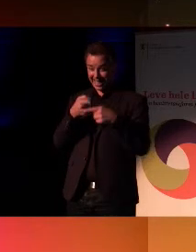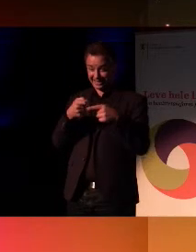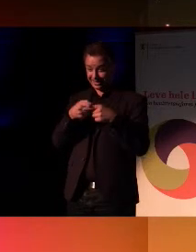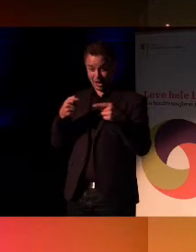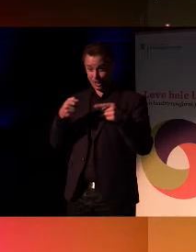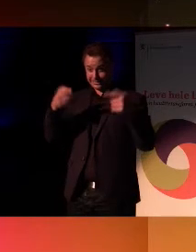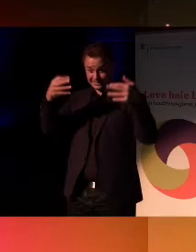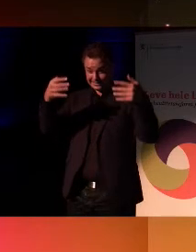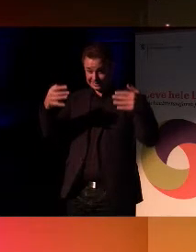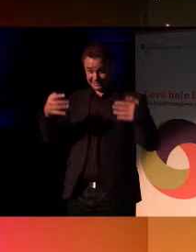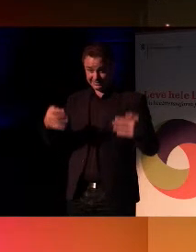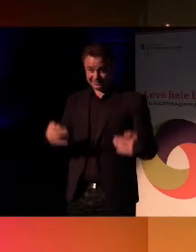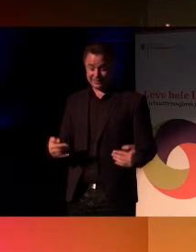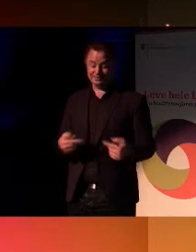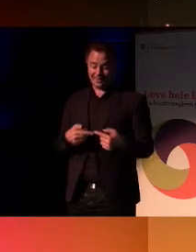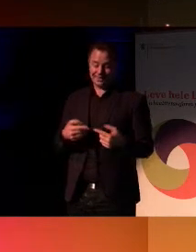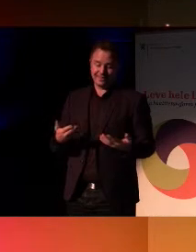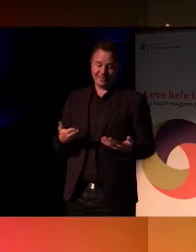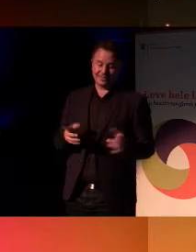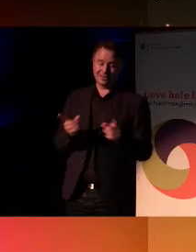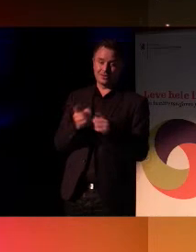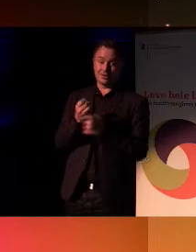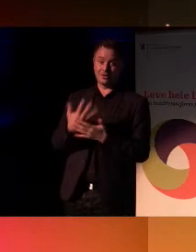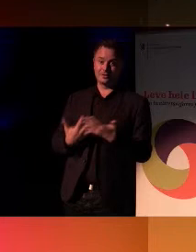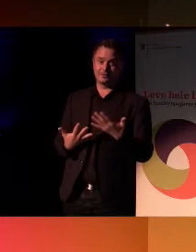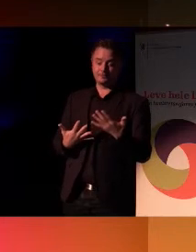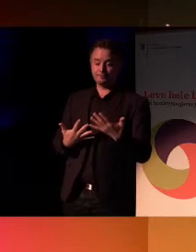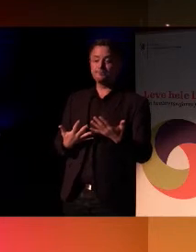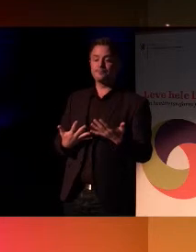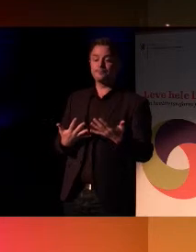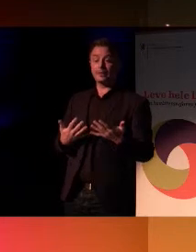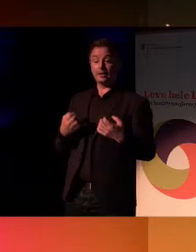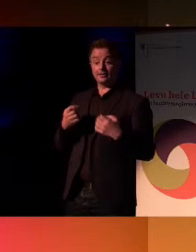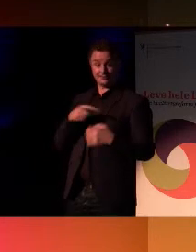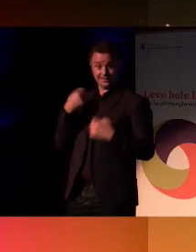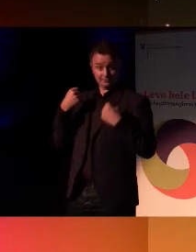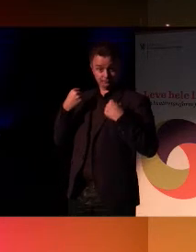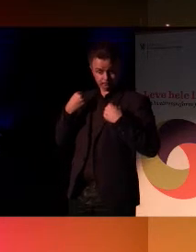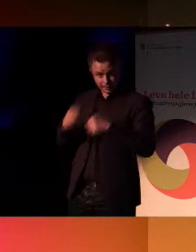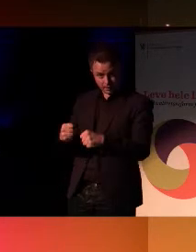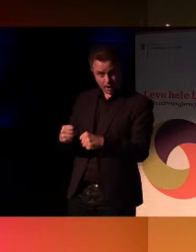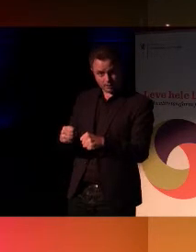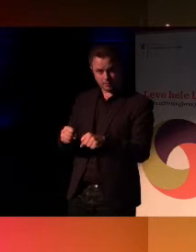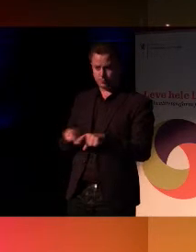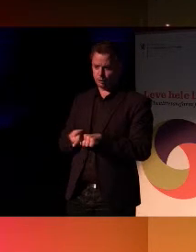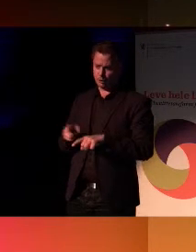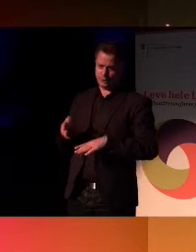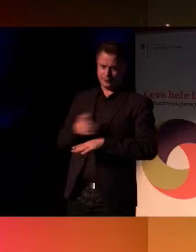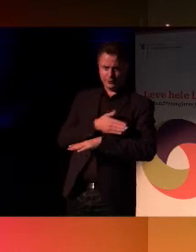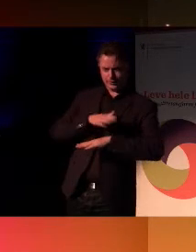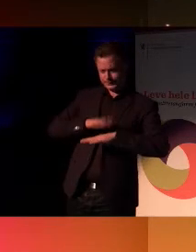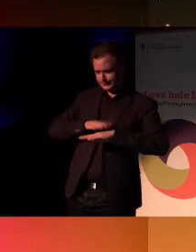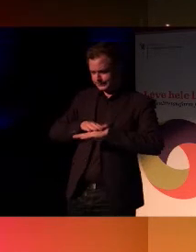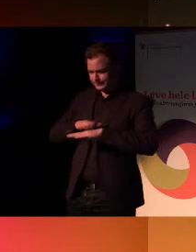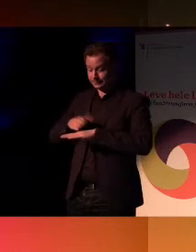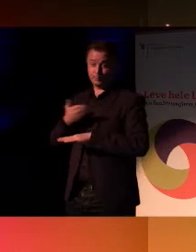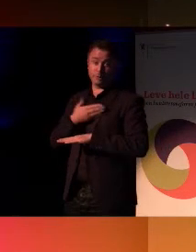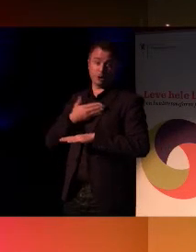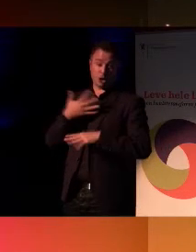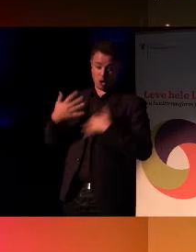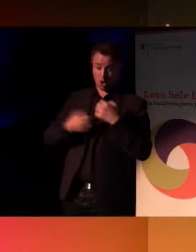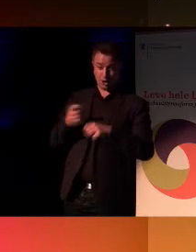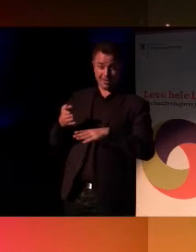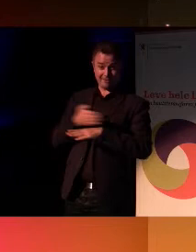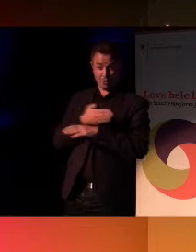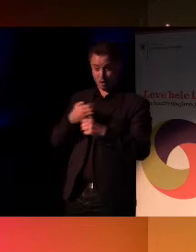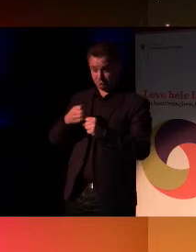men jeg skal si litt hva det er. For å komme i gang med dette så var det selvfølgelig mye som måtte gjøres for å få på plass prosjektet. Og en av de første